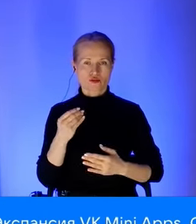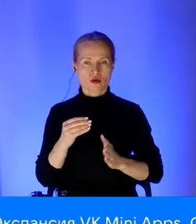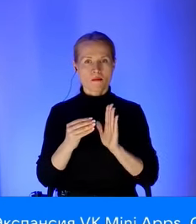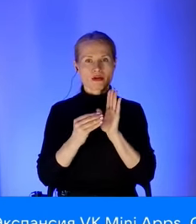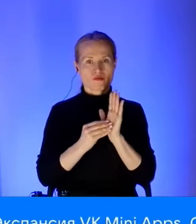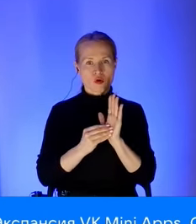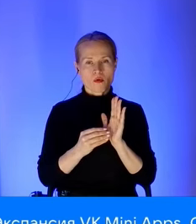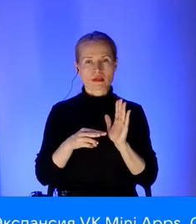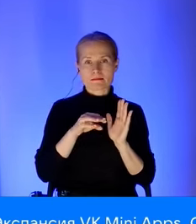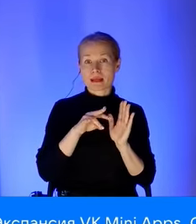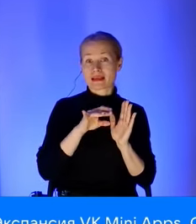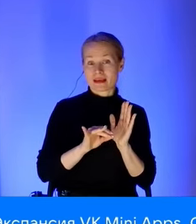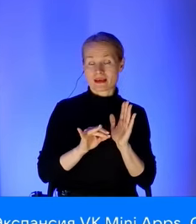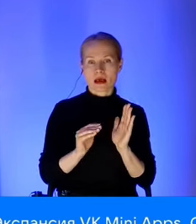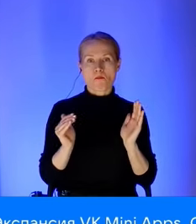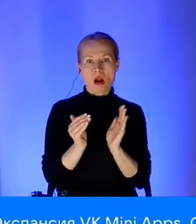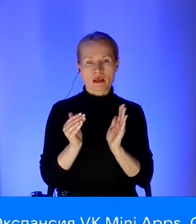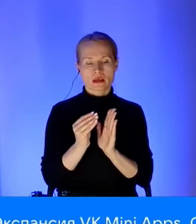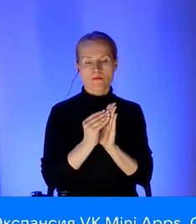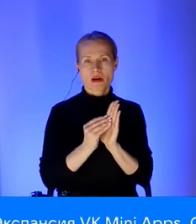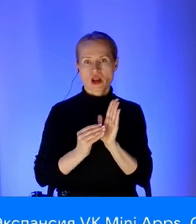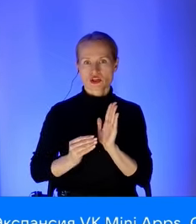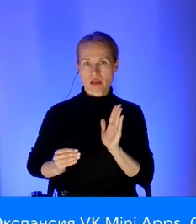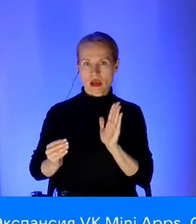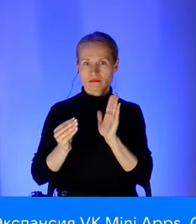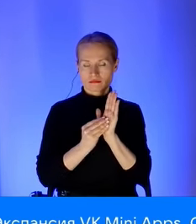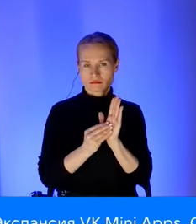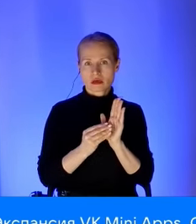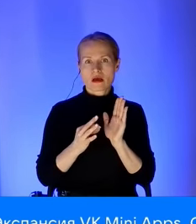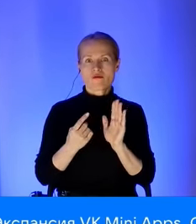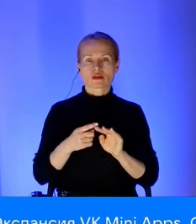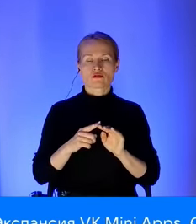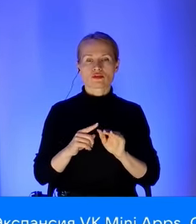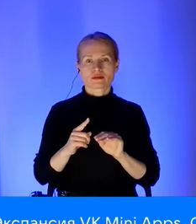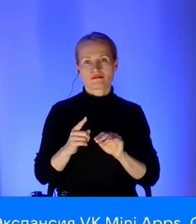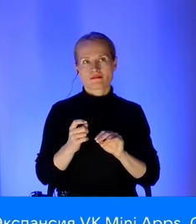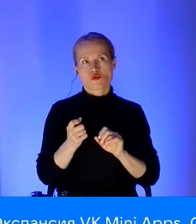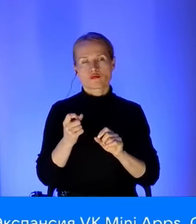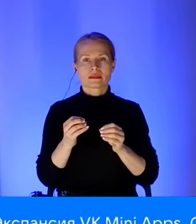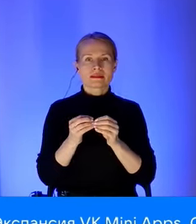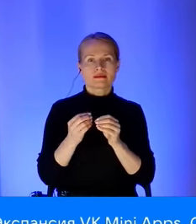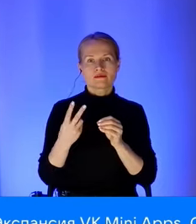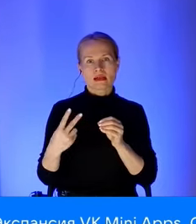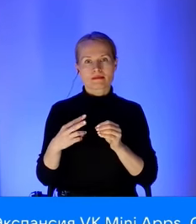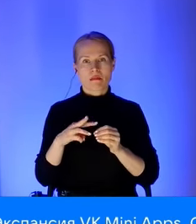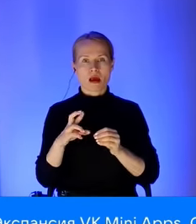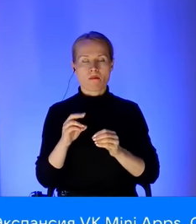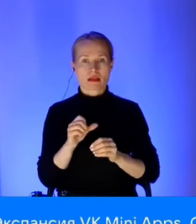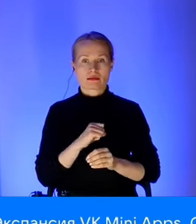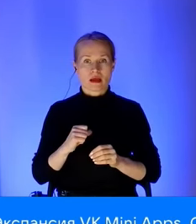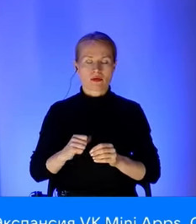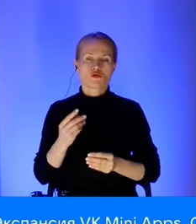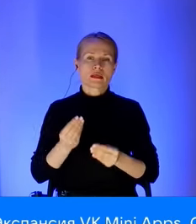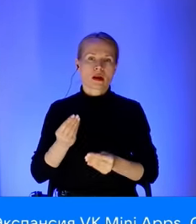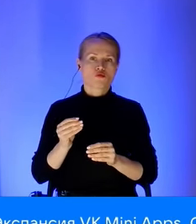имеет приставку мини. Это маленькие приложения, которые чаще всего весят там 10-20 мегабайт. Ну, какие-то игры